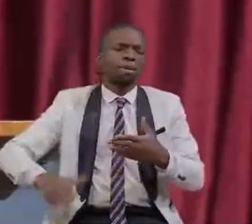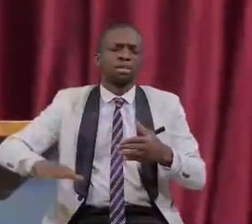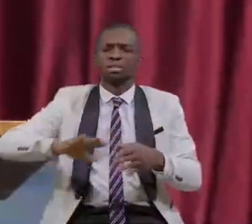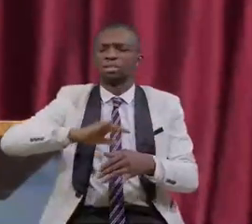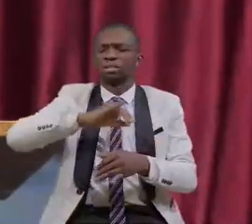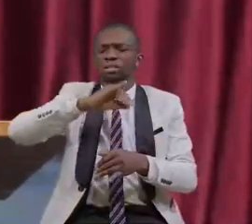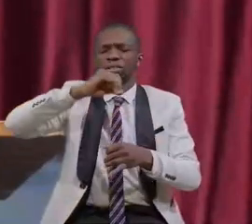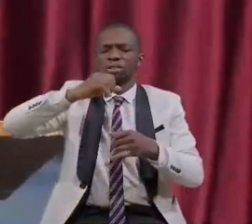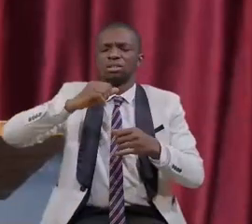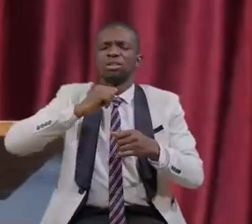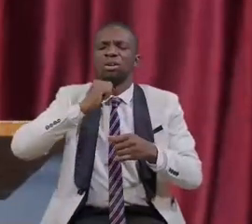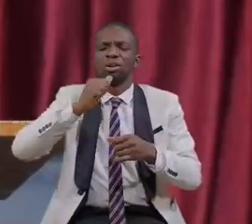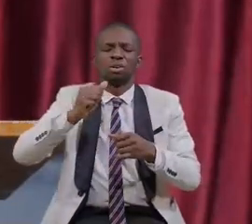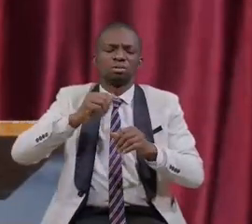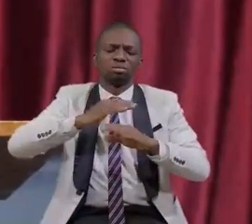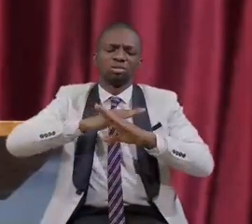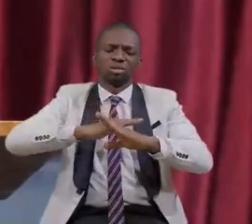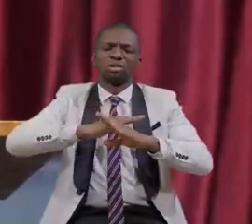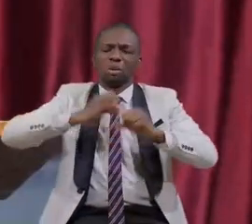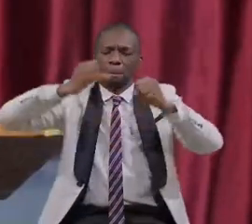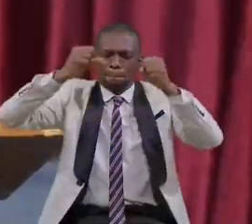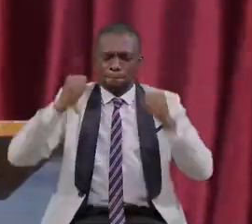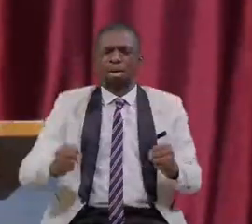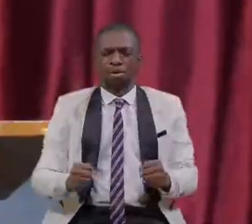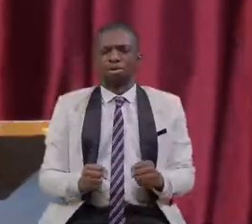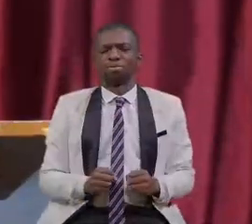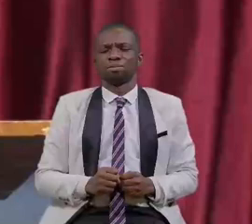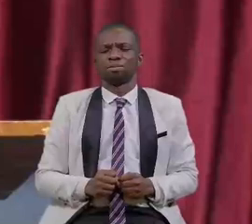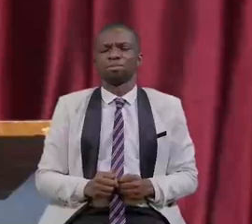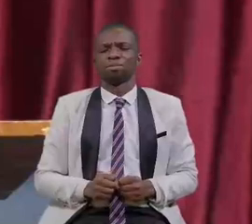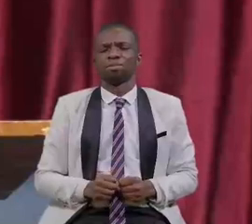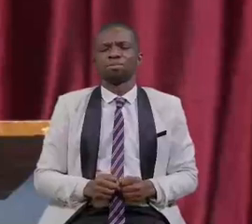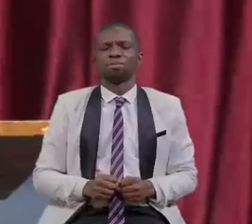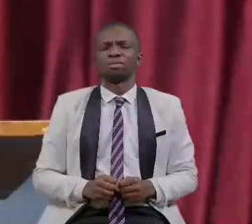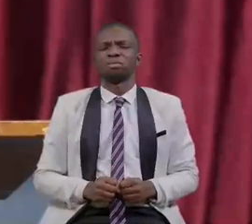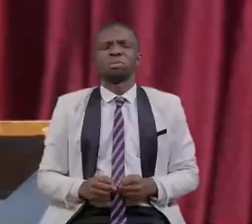Le Dieu que nous servons a la puissance irrésistible.